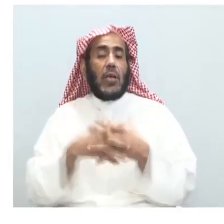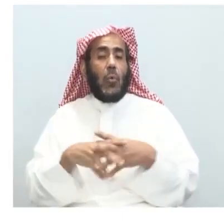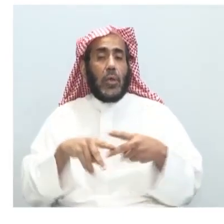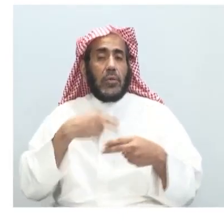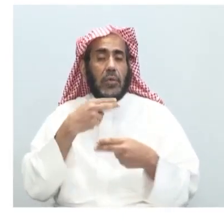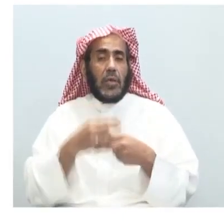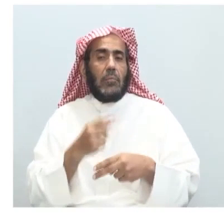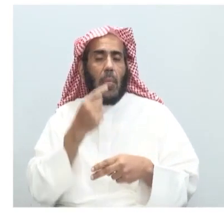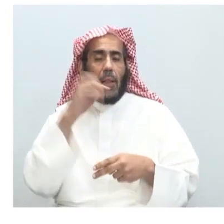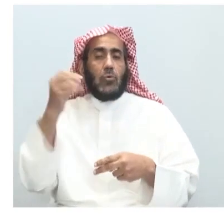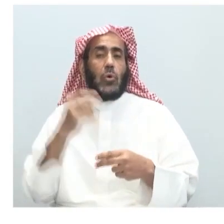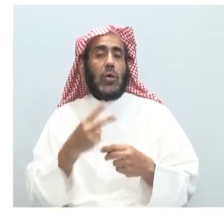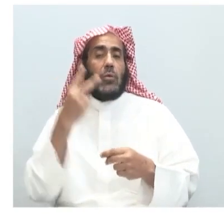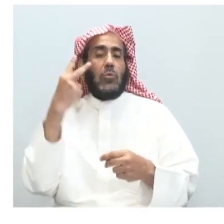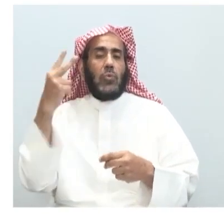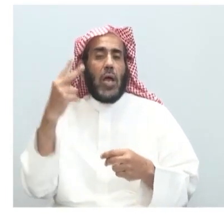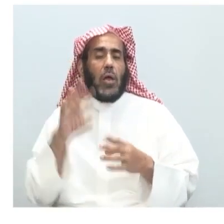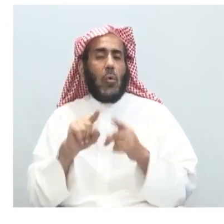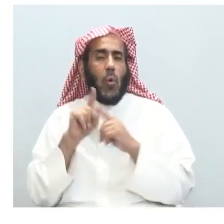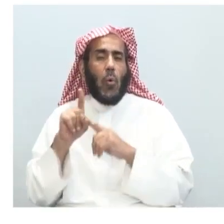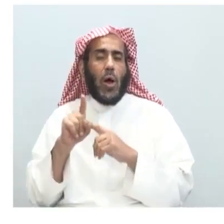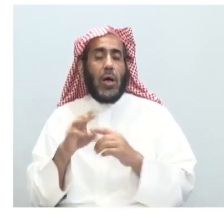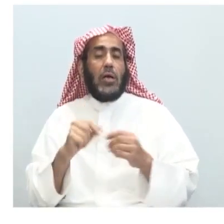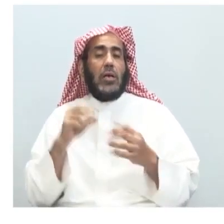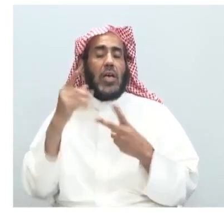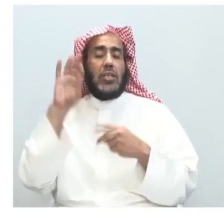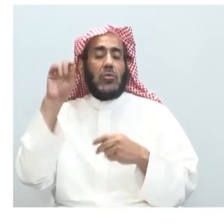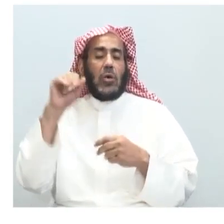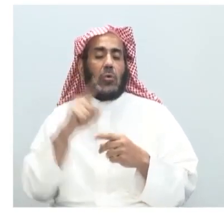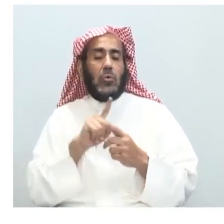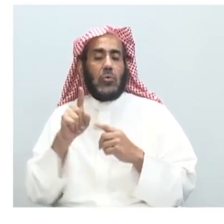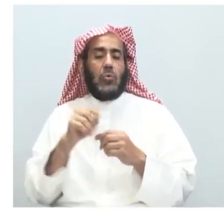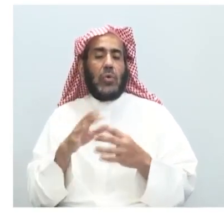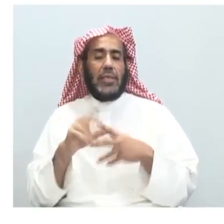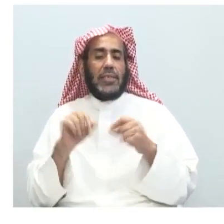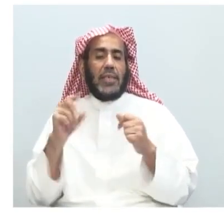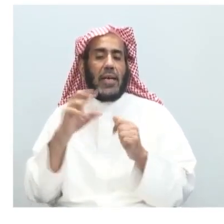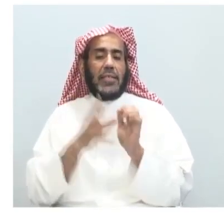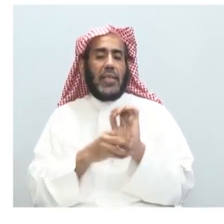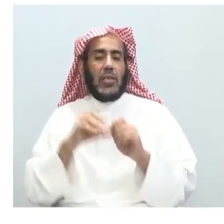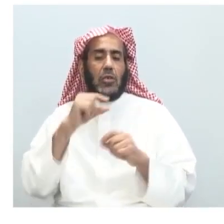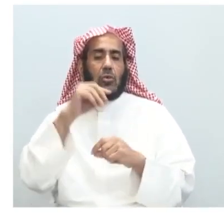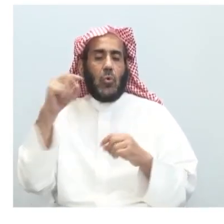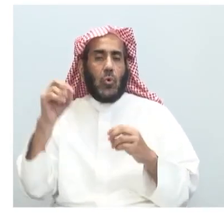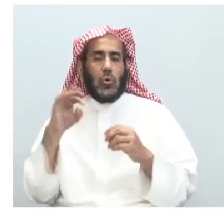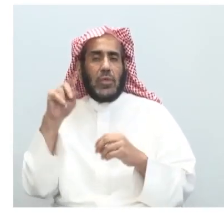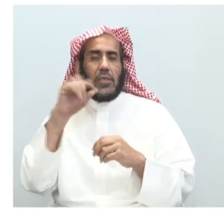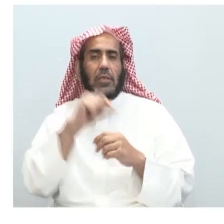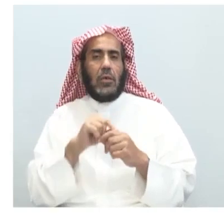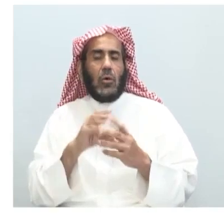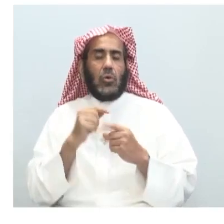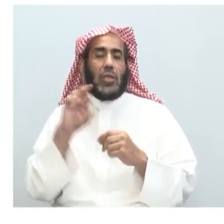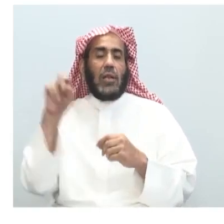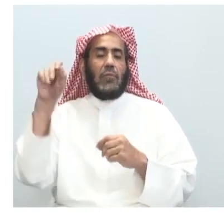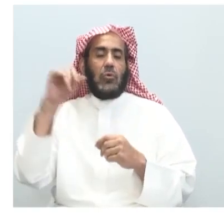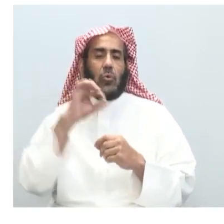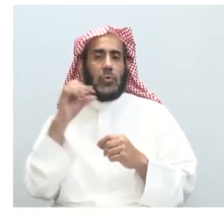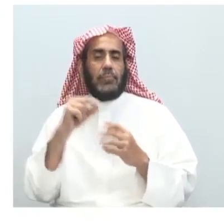لدي سكر ثنائي وهو السيكروز لدينا هنا صيغه الجلوكوز وايضا صيغه